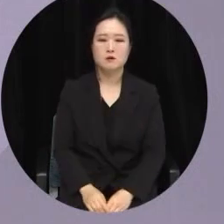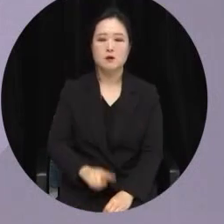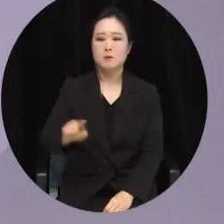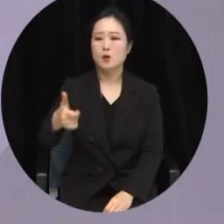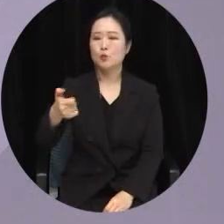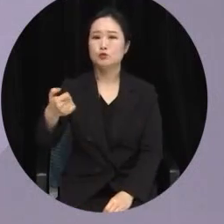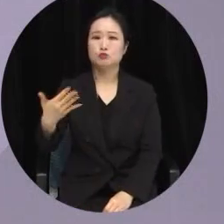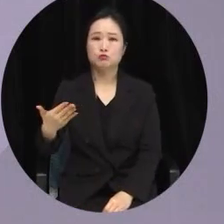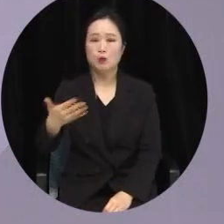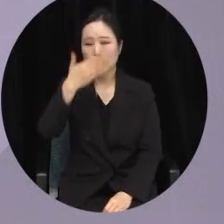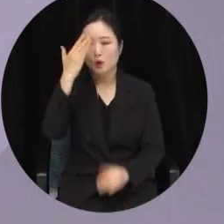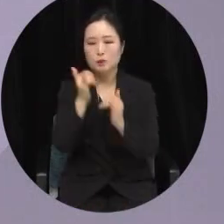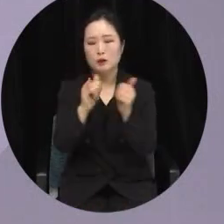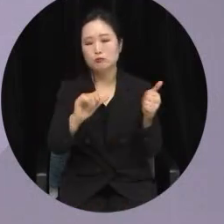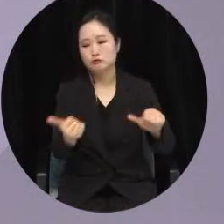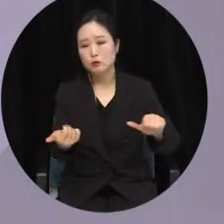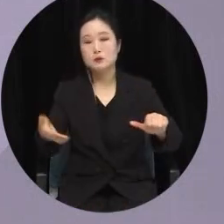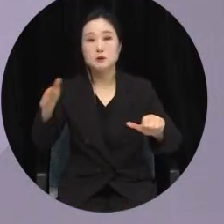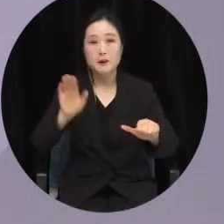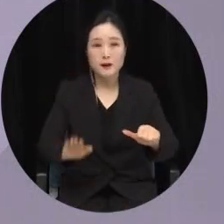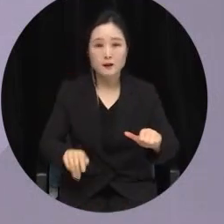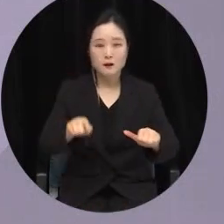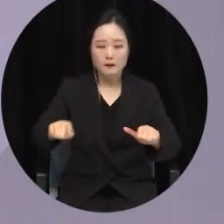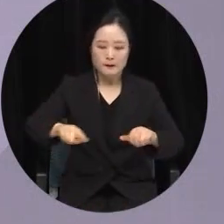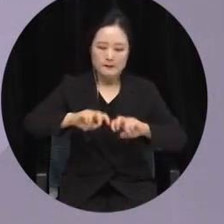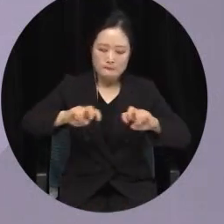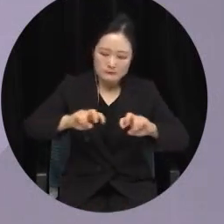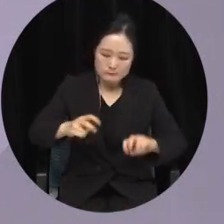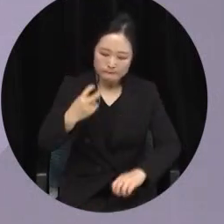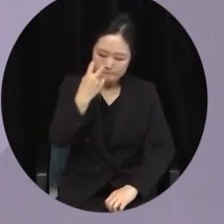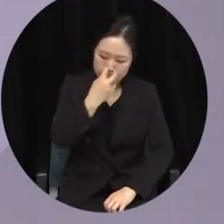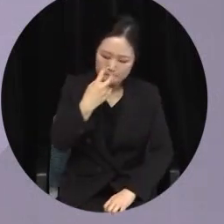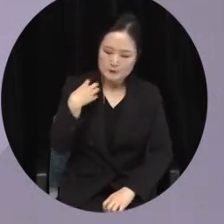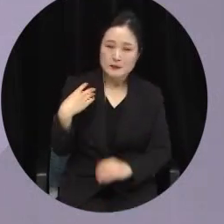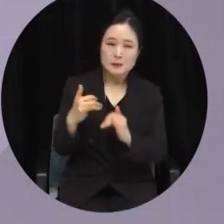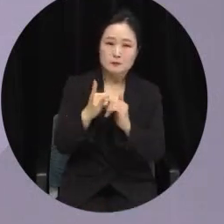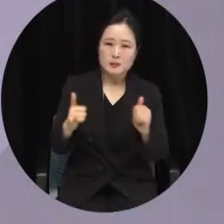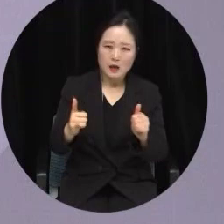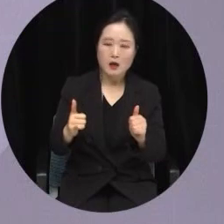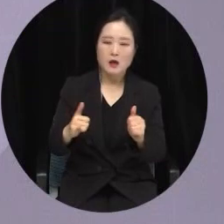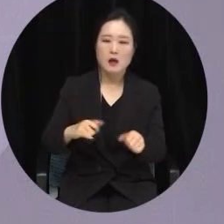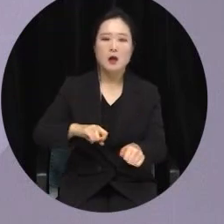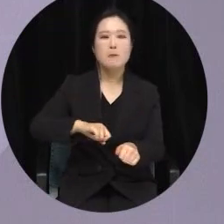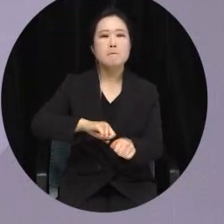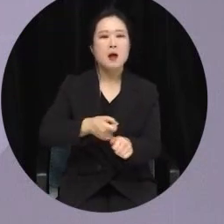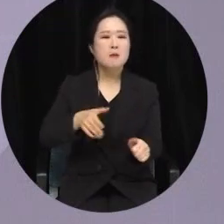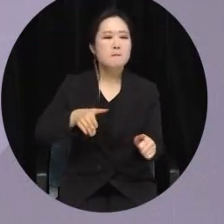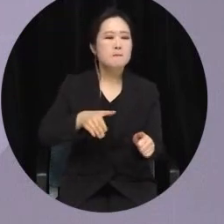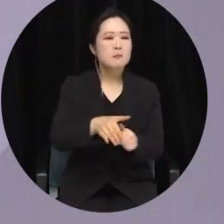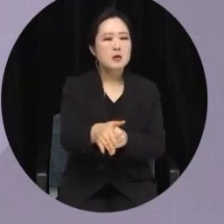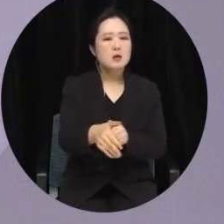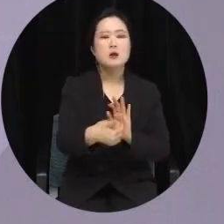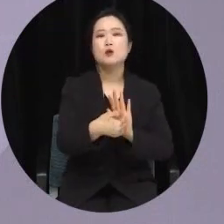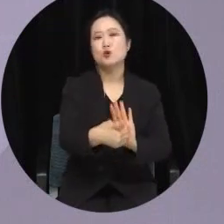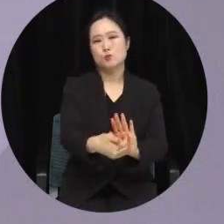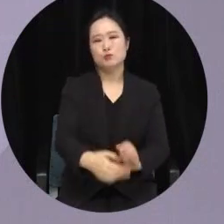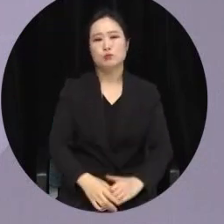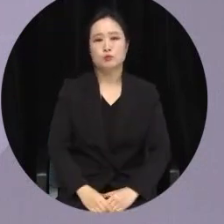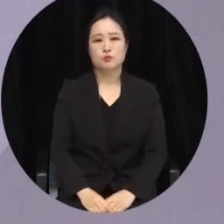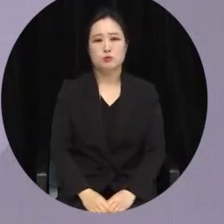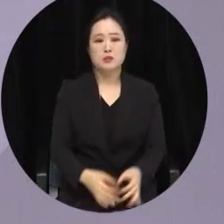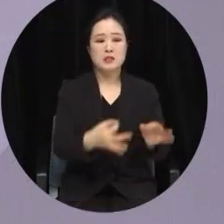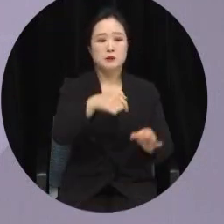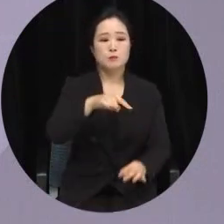젊은이들이 죽었지만 진상규명과 책임자 처벌조차 거부했습니다. 김건희 여사 주가 조작